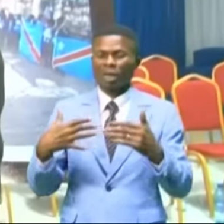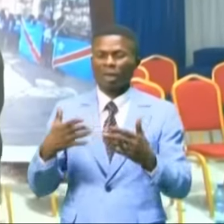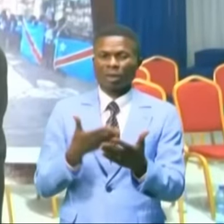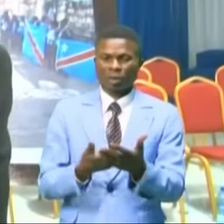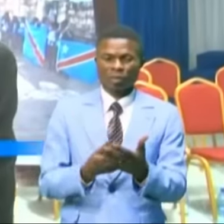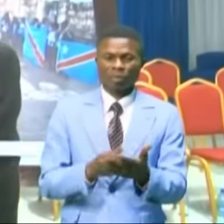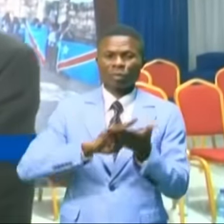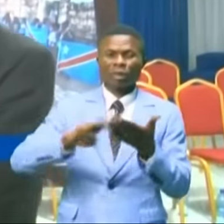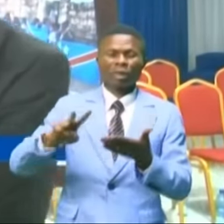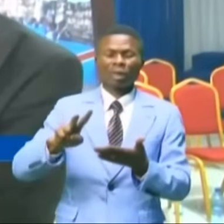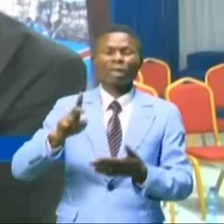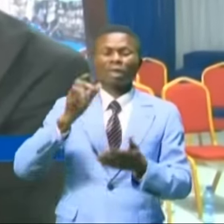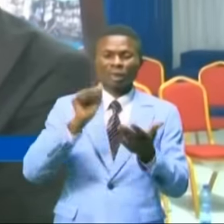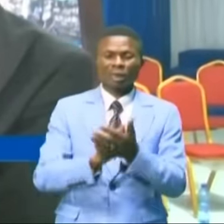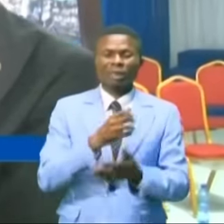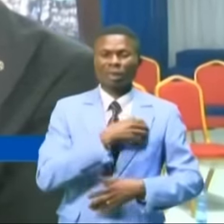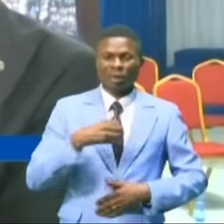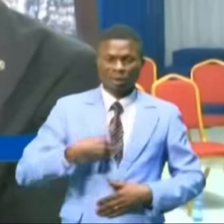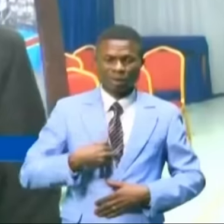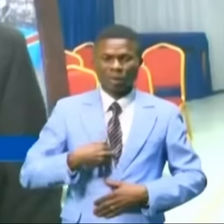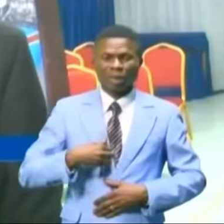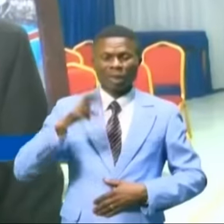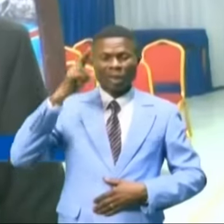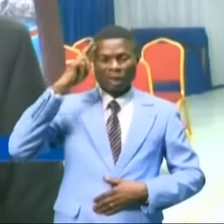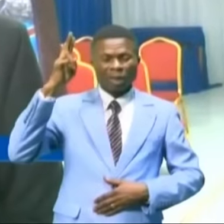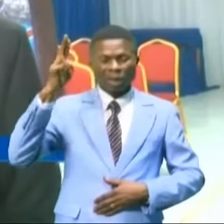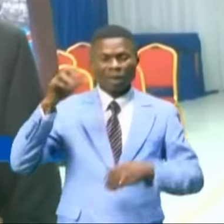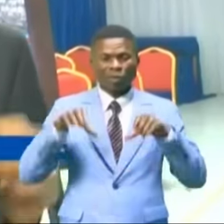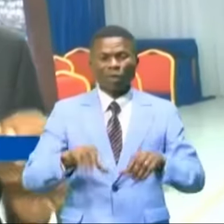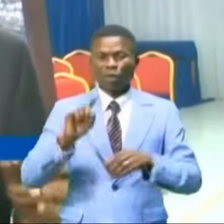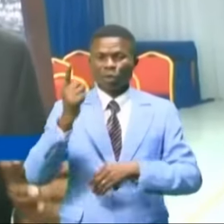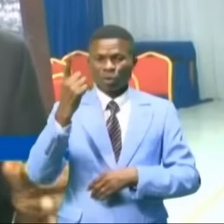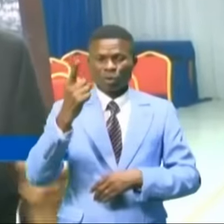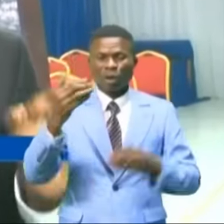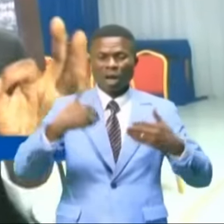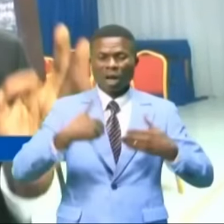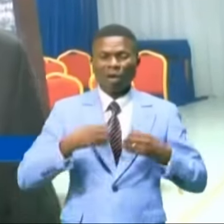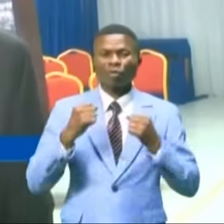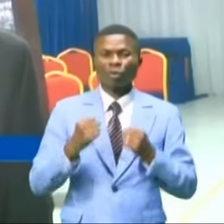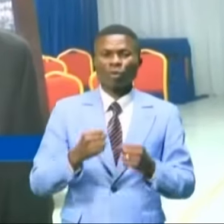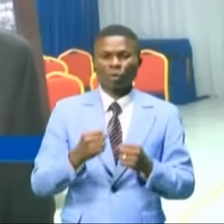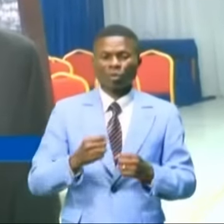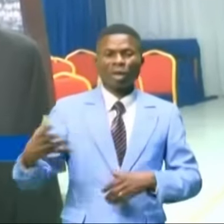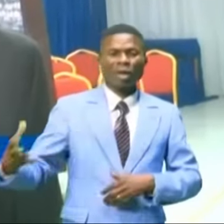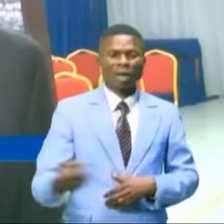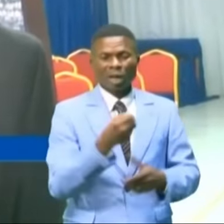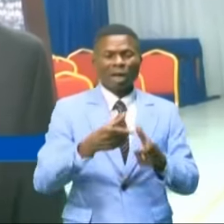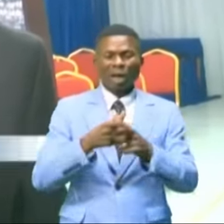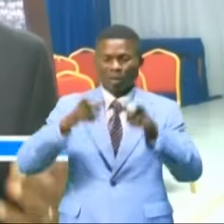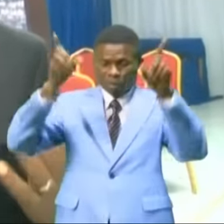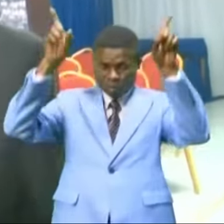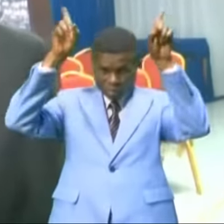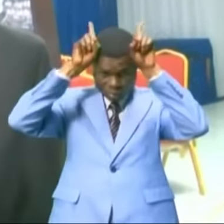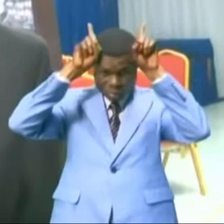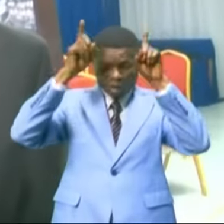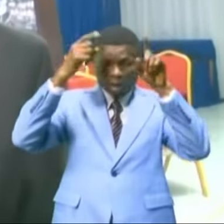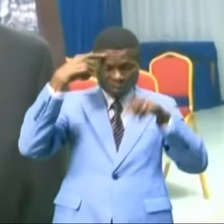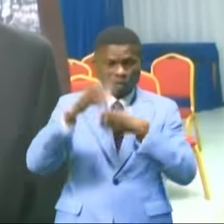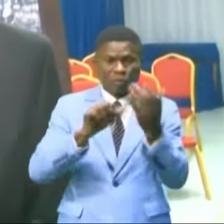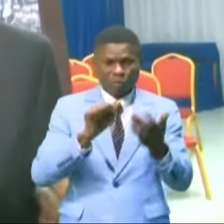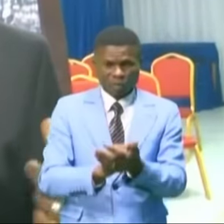Vierge est la mère, elle est reine du Congo. Elle est seule à avoir le pouvoir de désarmer Satan. Mais pour le